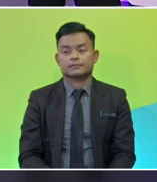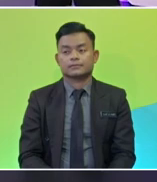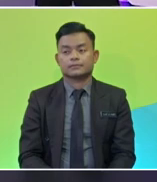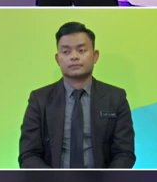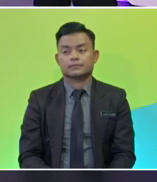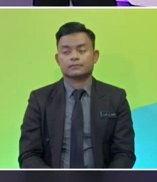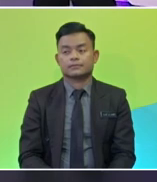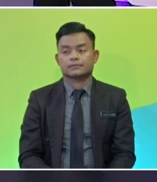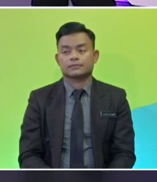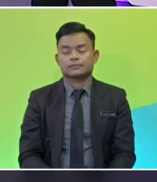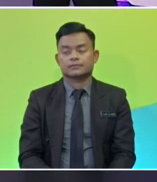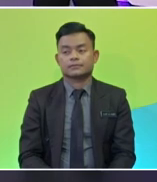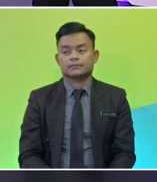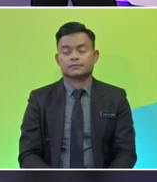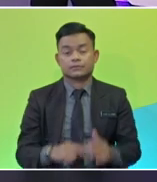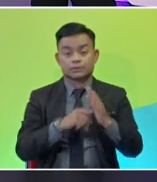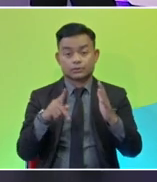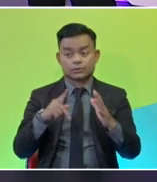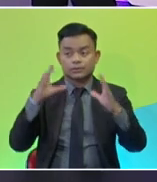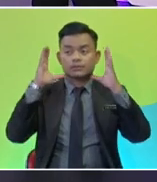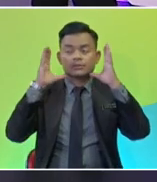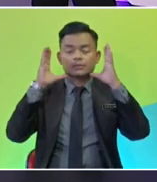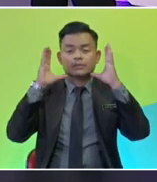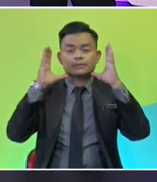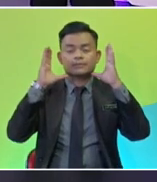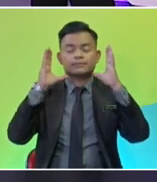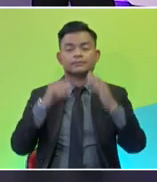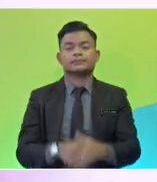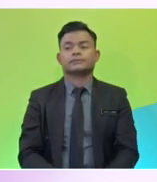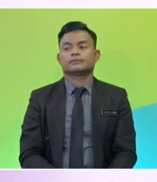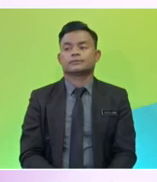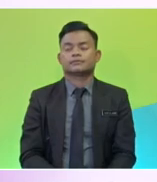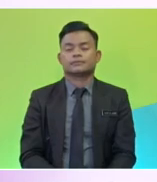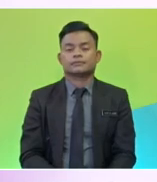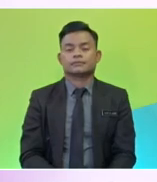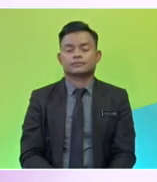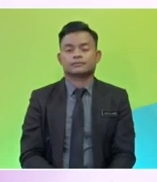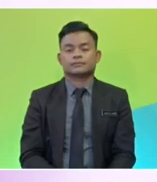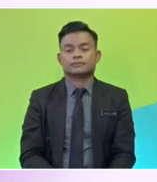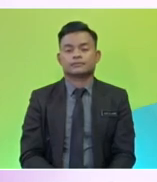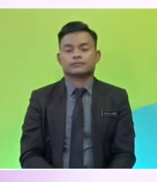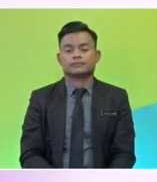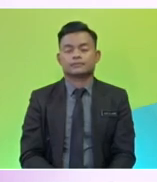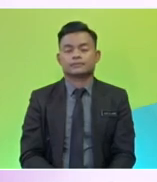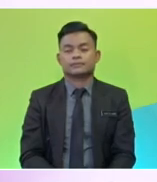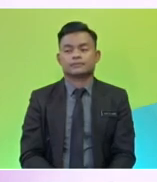tengkorak di bagian atas itu oke bagian sendi